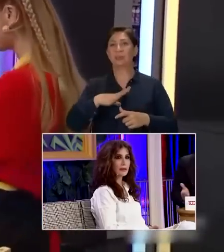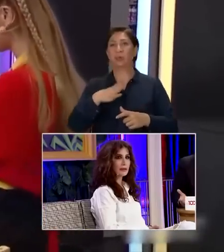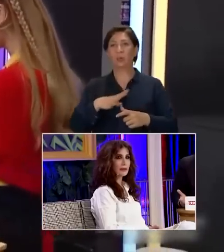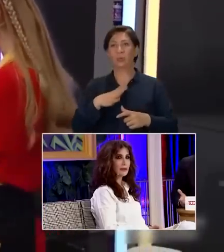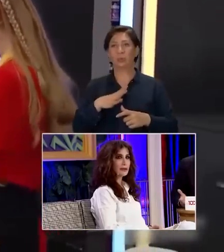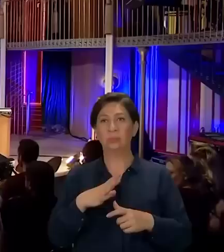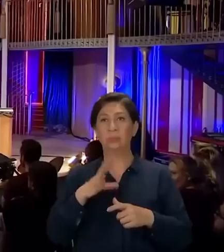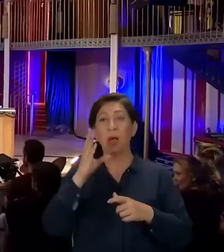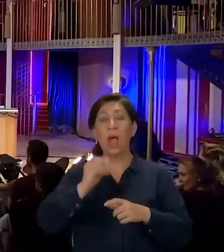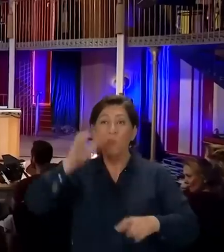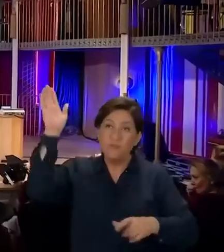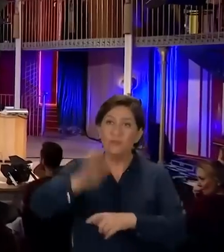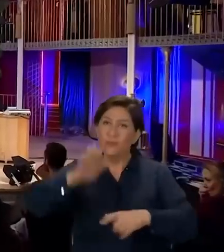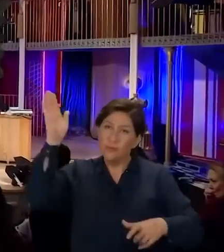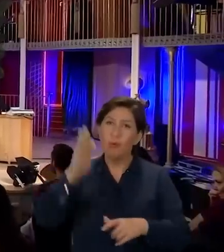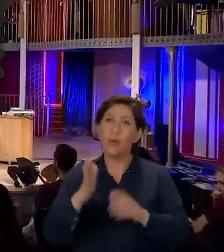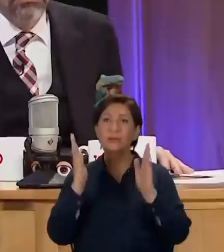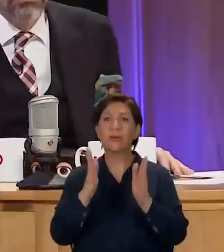makarnası çıkmadı. Sürekli çakıyor abi.